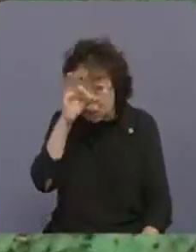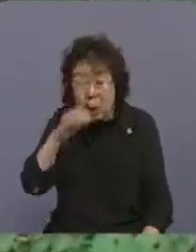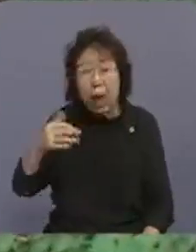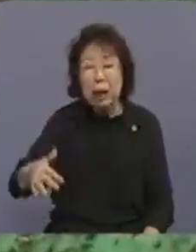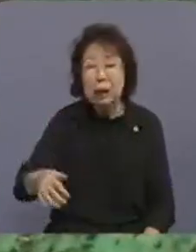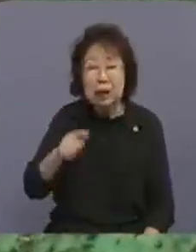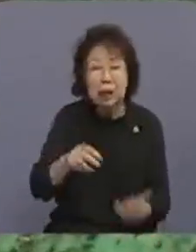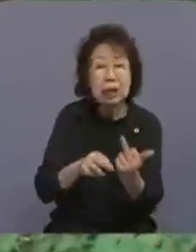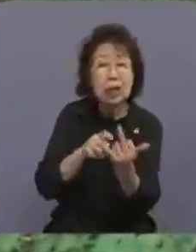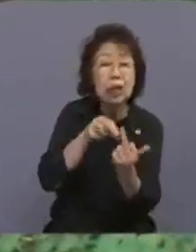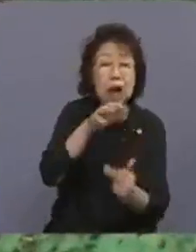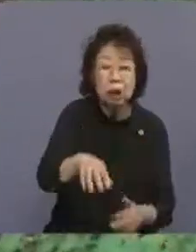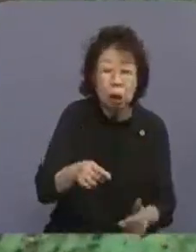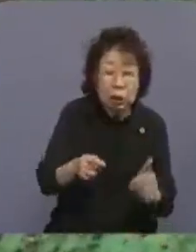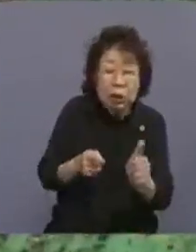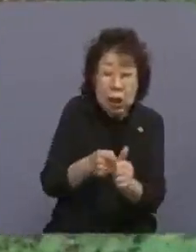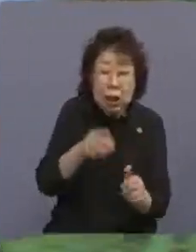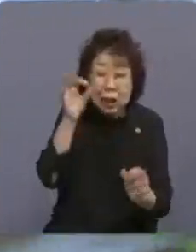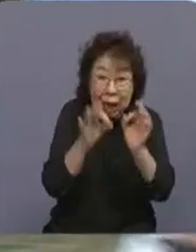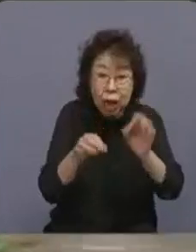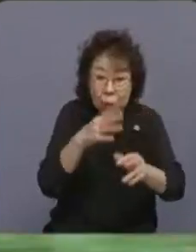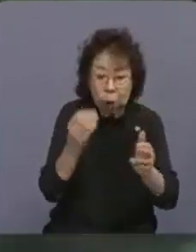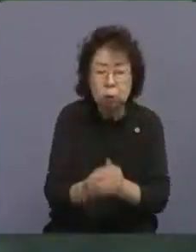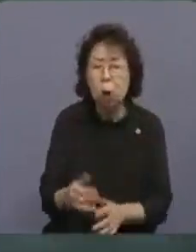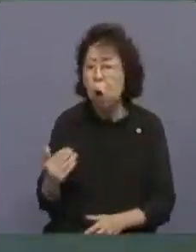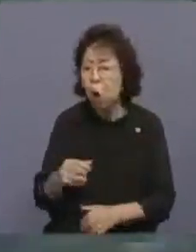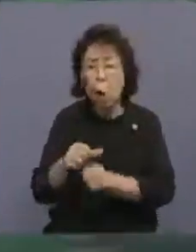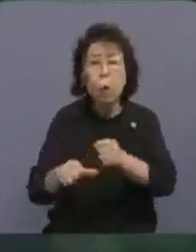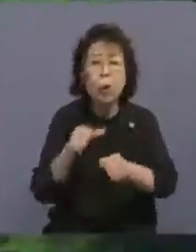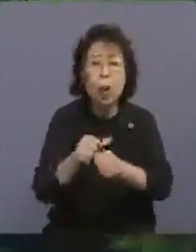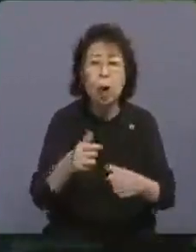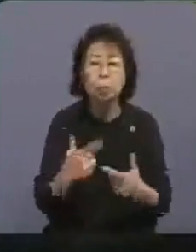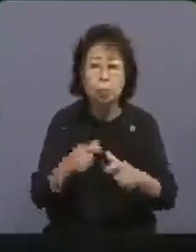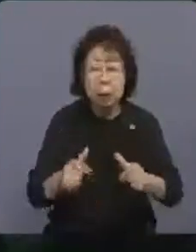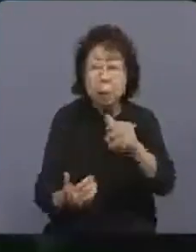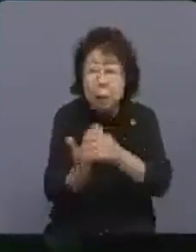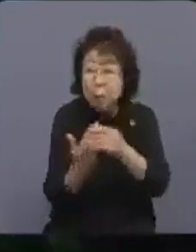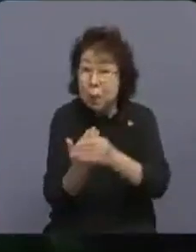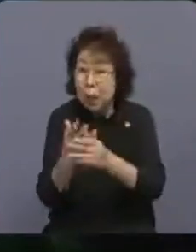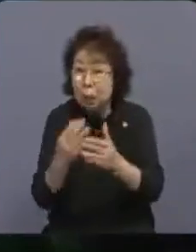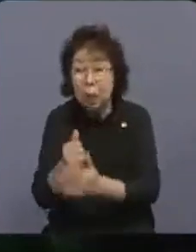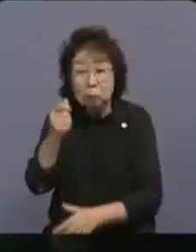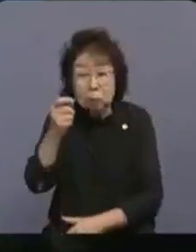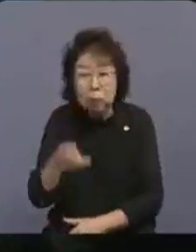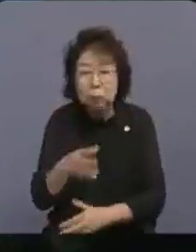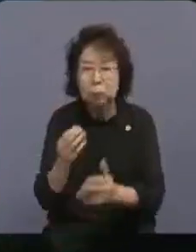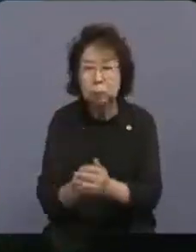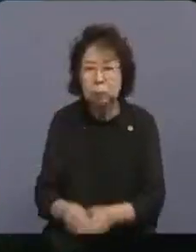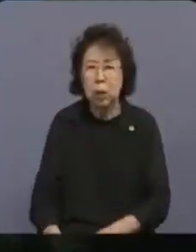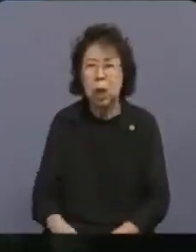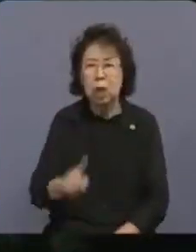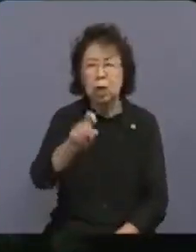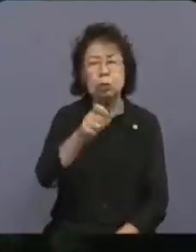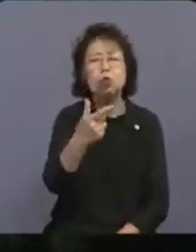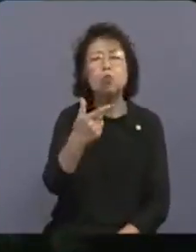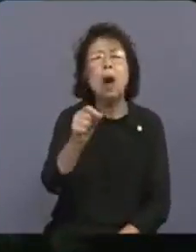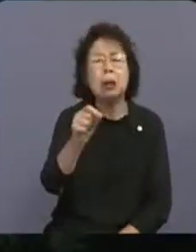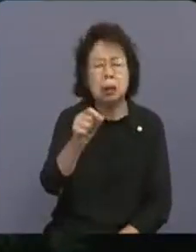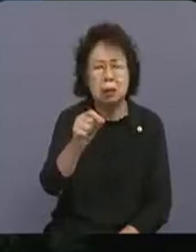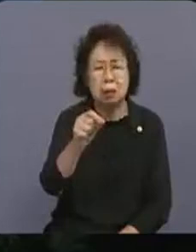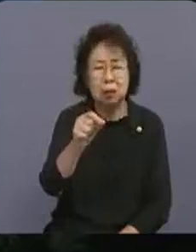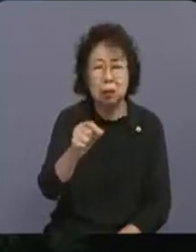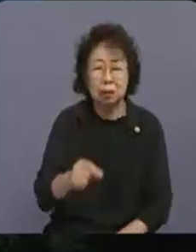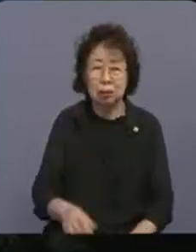이곳 등산로 살인 사건을 포함해 최근 5년간 부산에서 발생한 5대 범죄는 16만여 건에